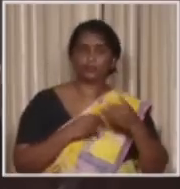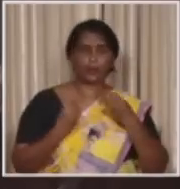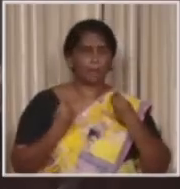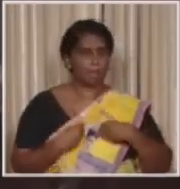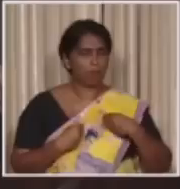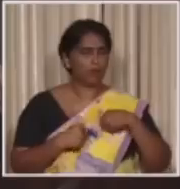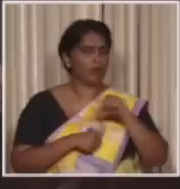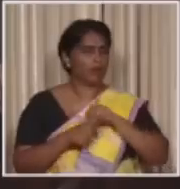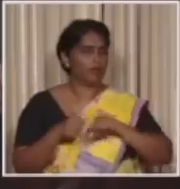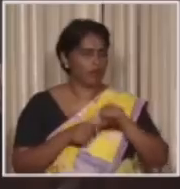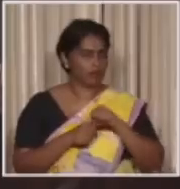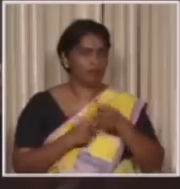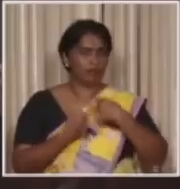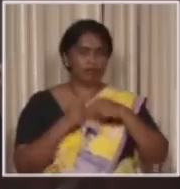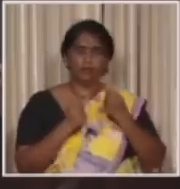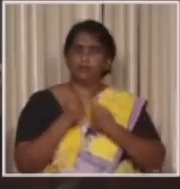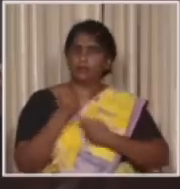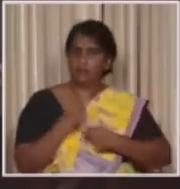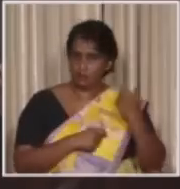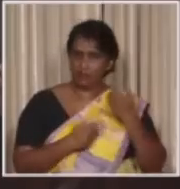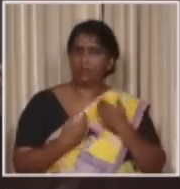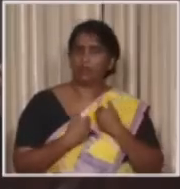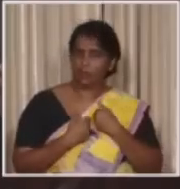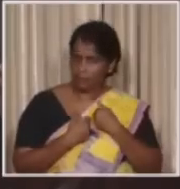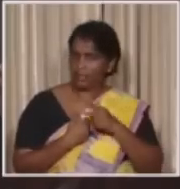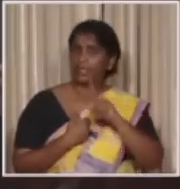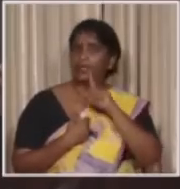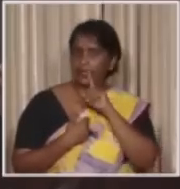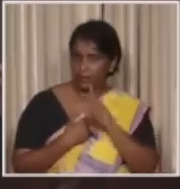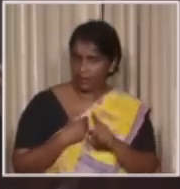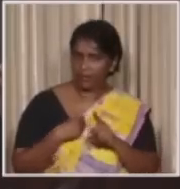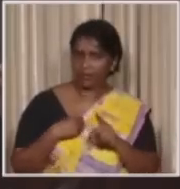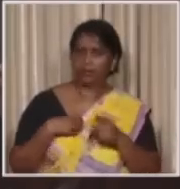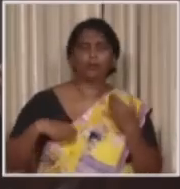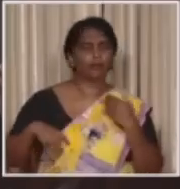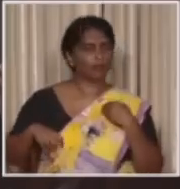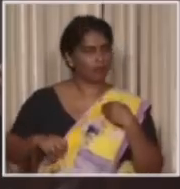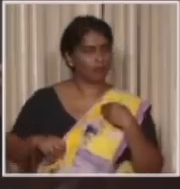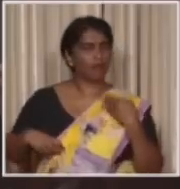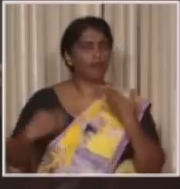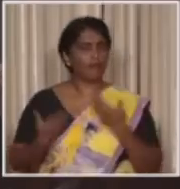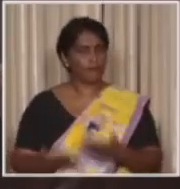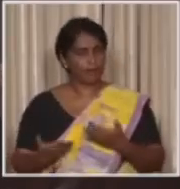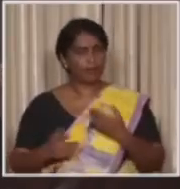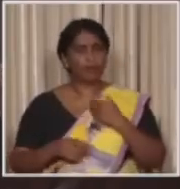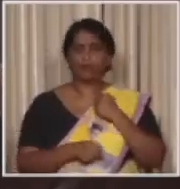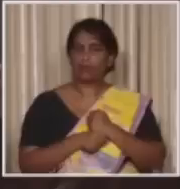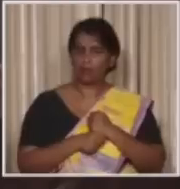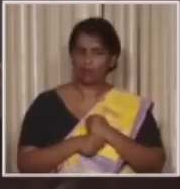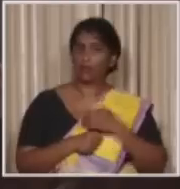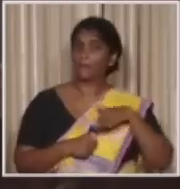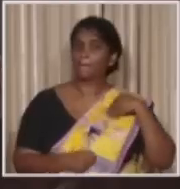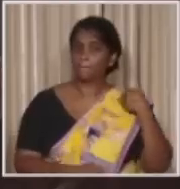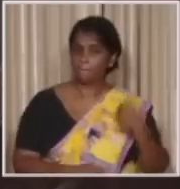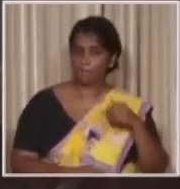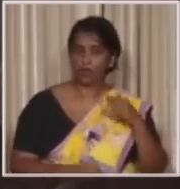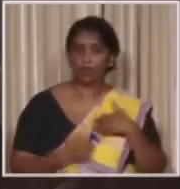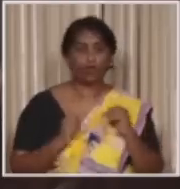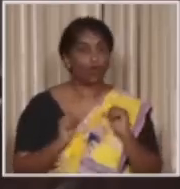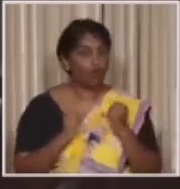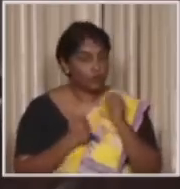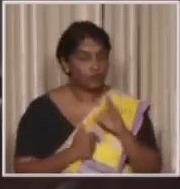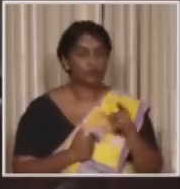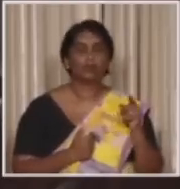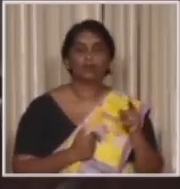ලබන ආයතන ප්‍රතිව්‍යුහගත කරන්න ඕනයි කියලා අපි කියද්දී අපේ වර්තමාන ආණ්ඩුව මූලික වශයෙන් උත්සාහ